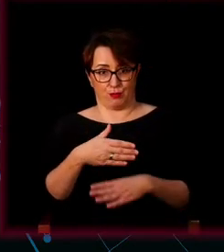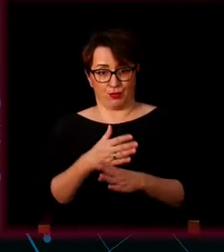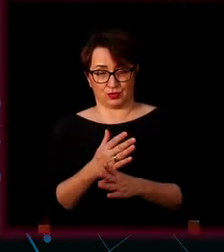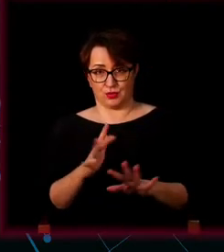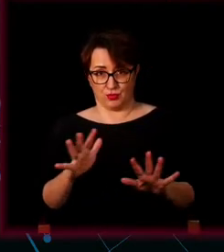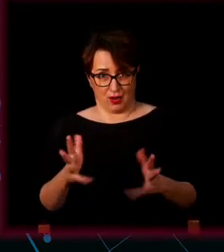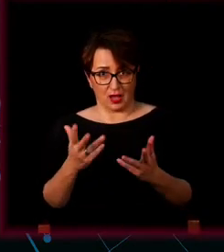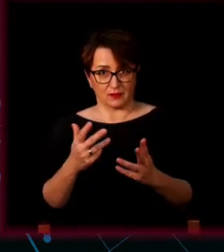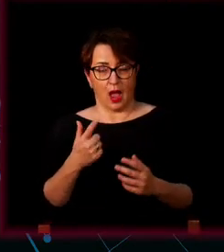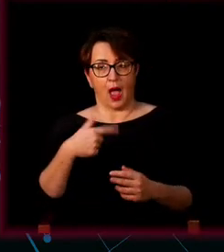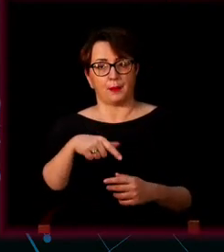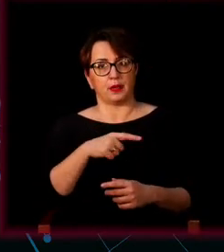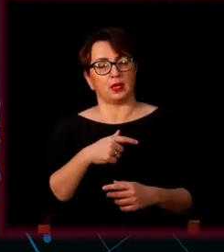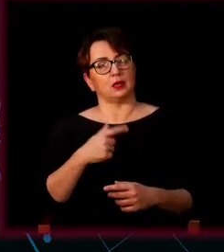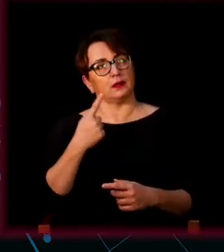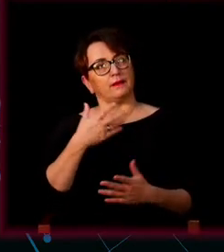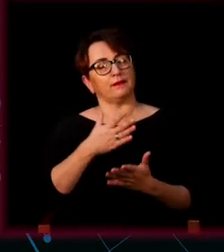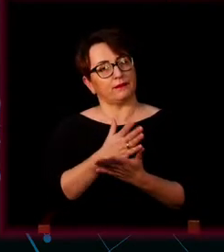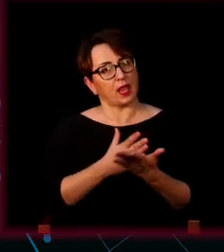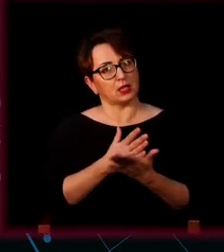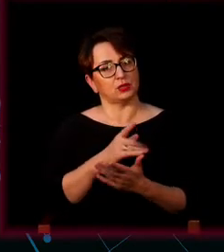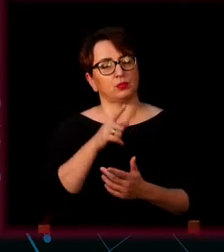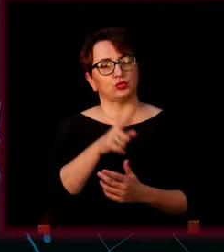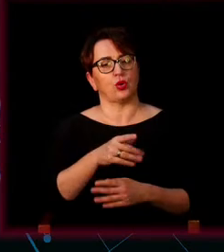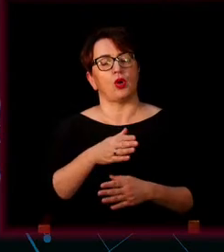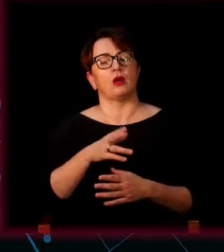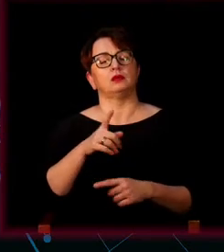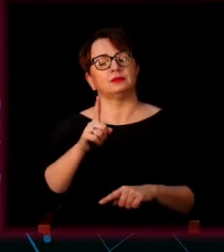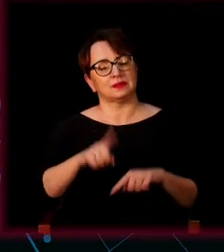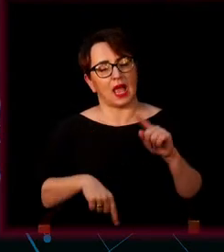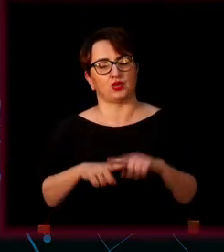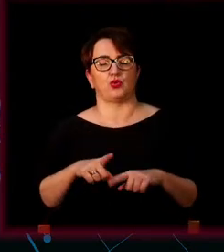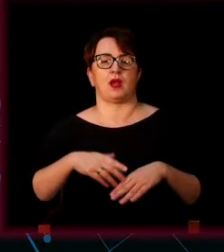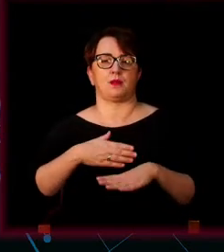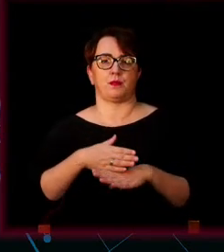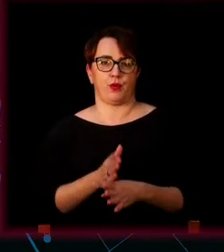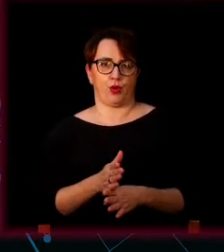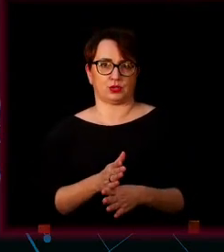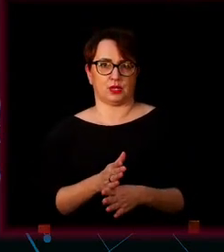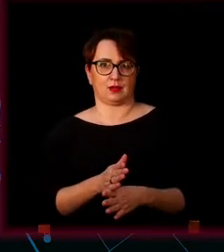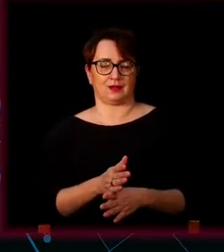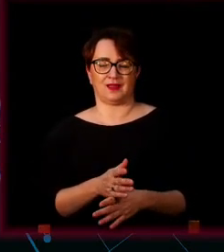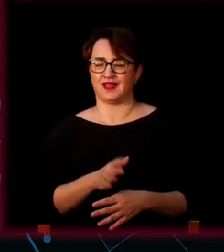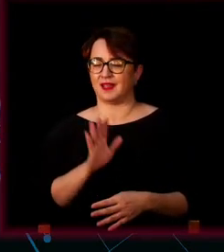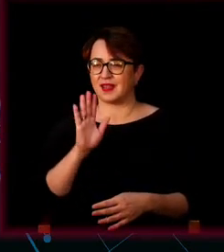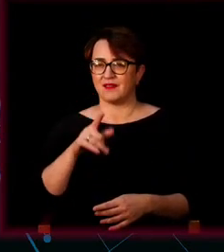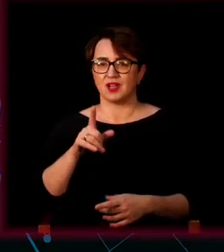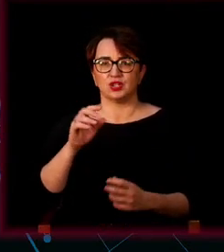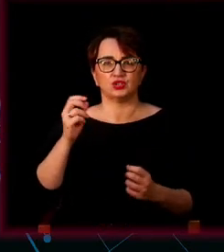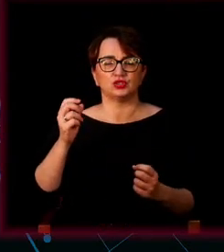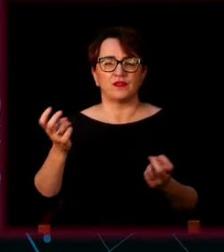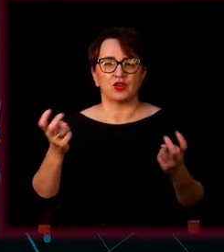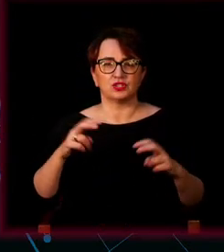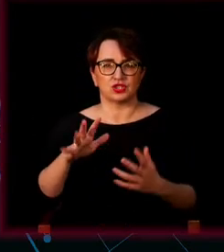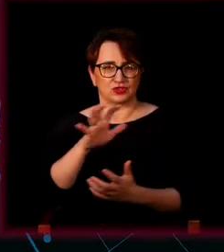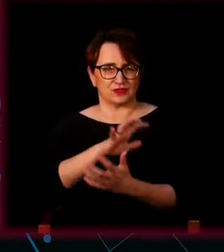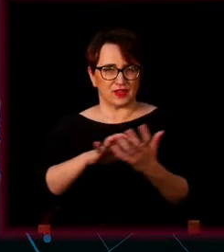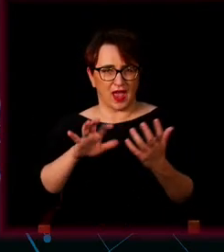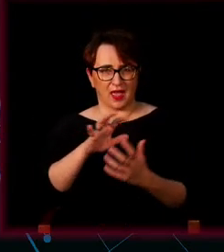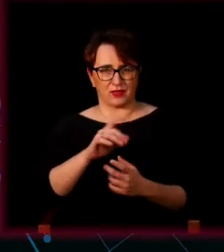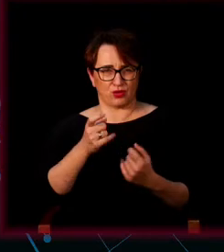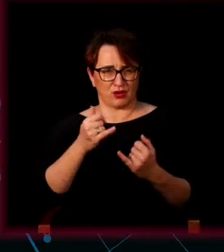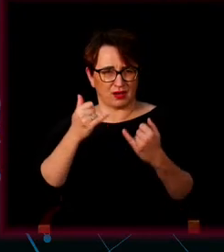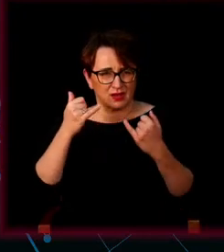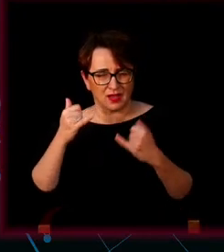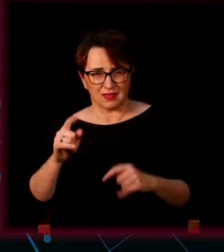podziału, to mamy tendencję, żeby bardzo wierzyć, że jest to naturalny podział. I tak poprzez tworzenie świata, gdzie zupełnie co innego jest naturalne, Le